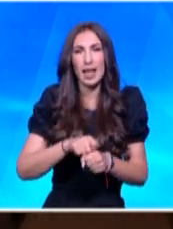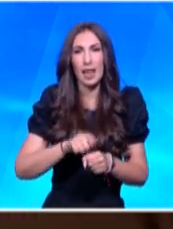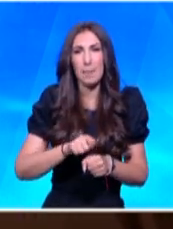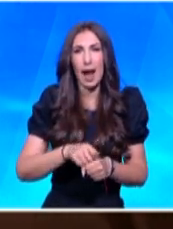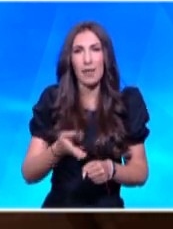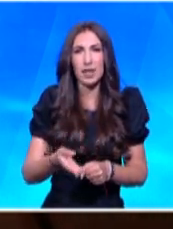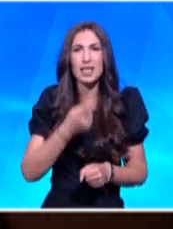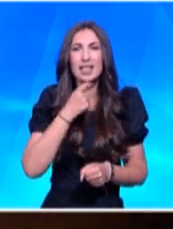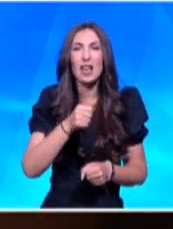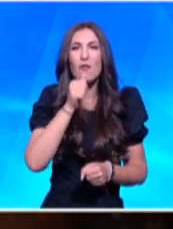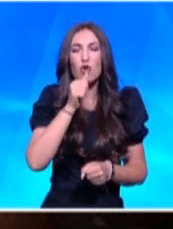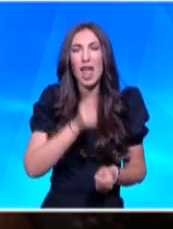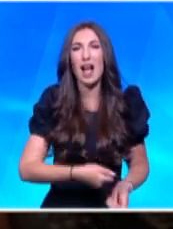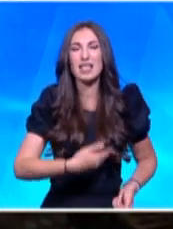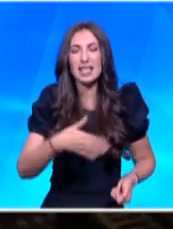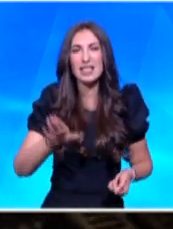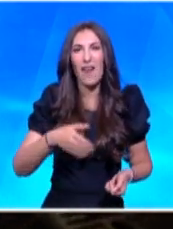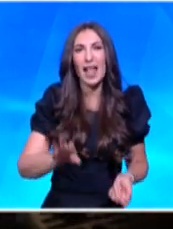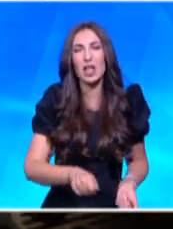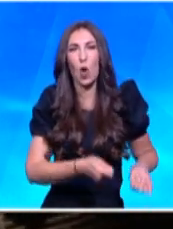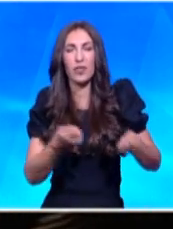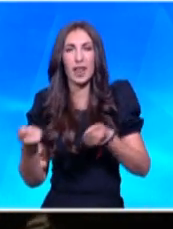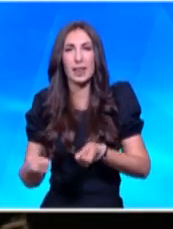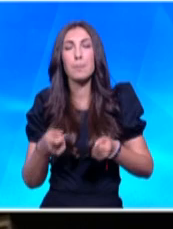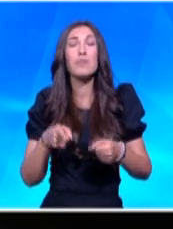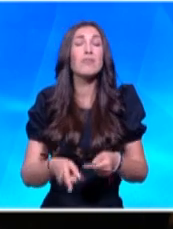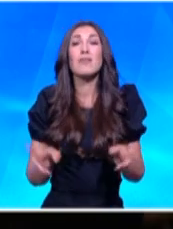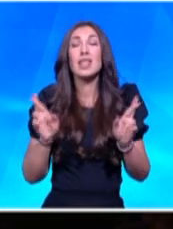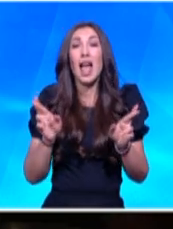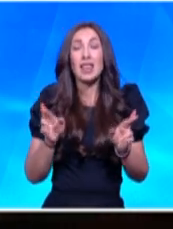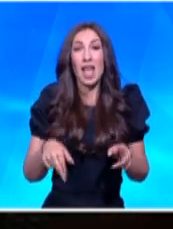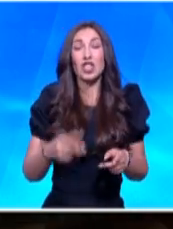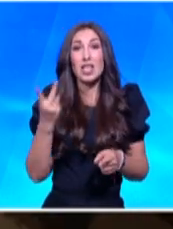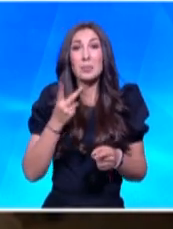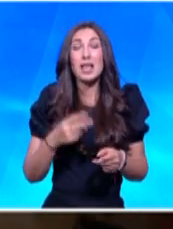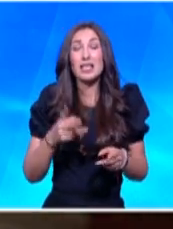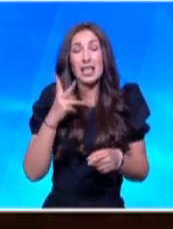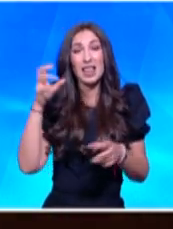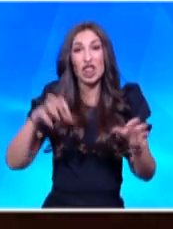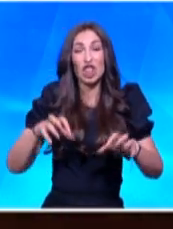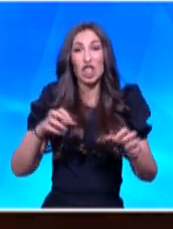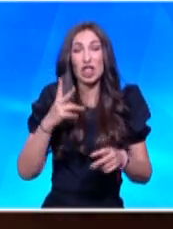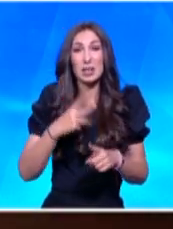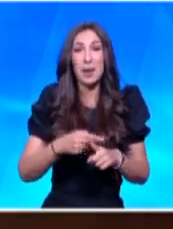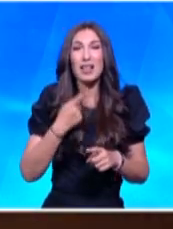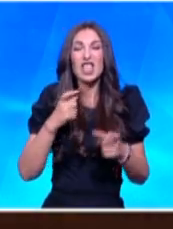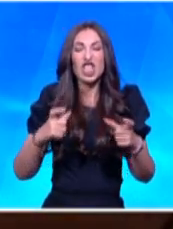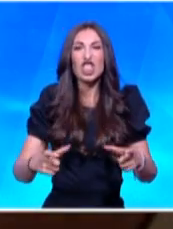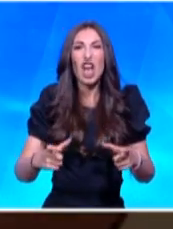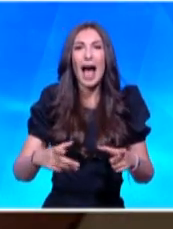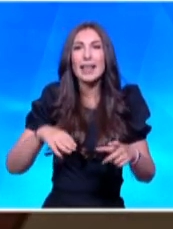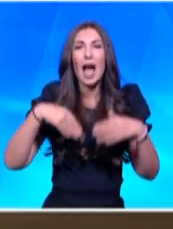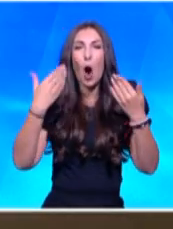да извадят водата от тук. Но надеждите бяха, разбира се, да спре дъжда, тъй като шахтите